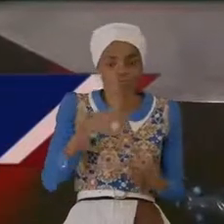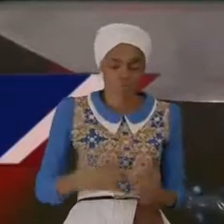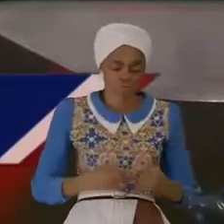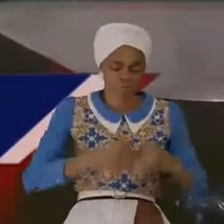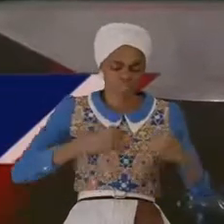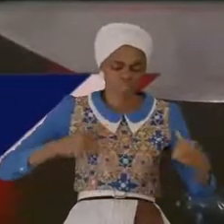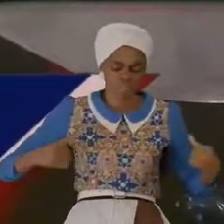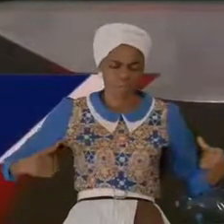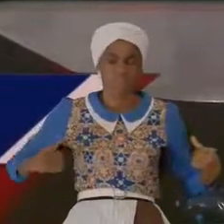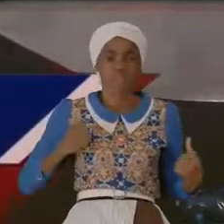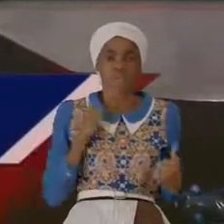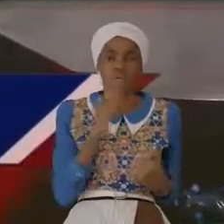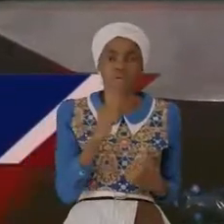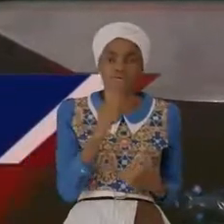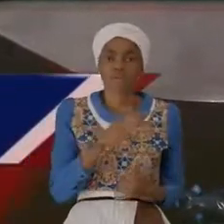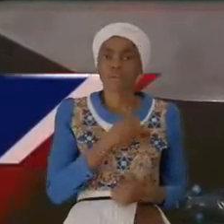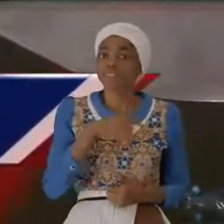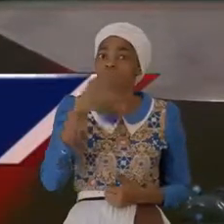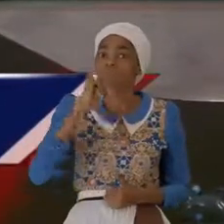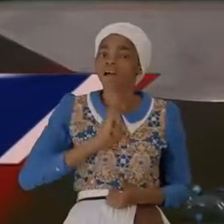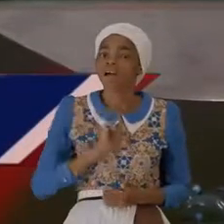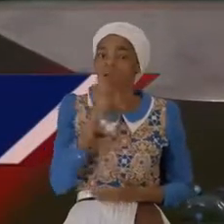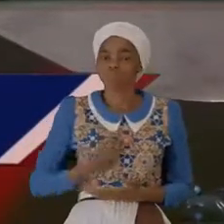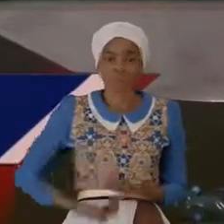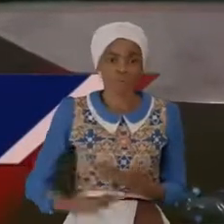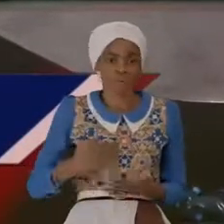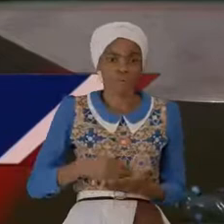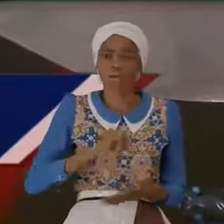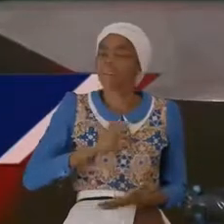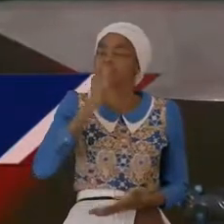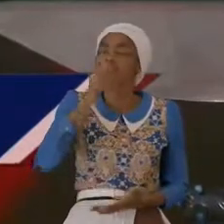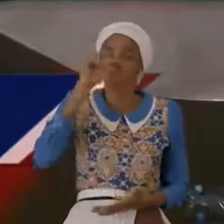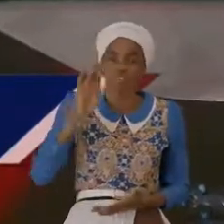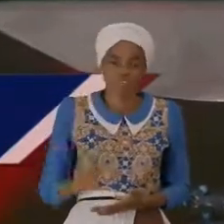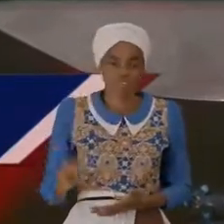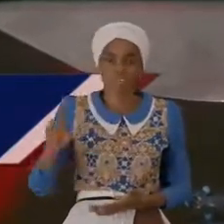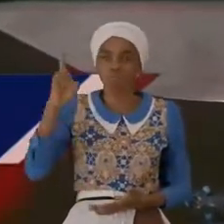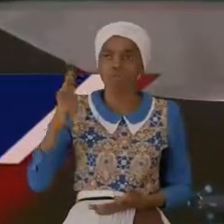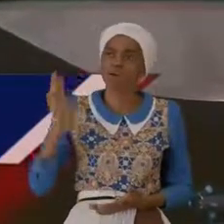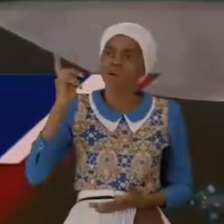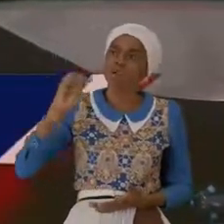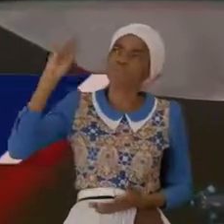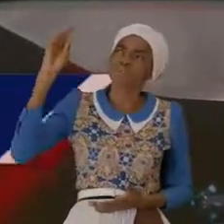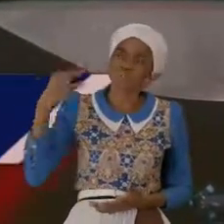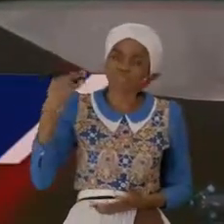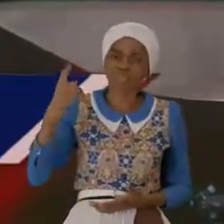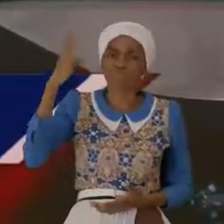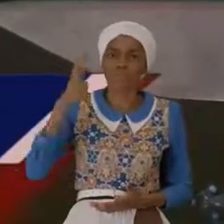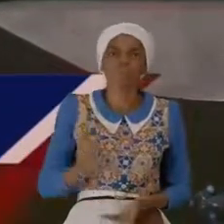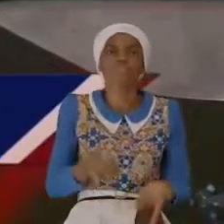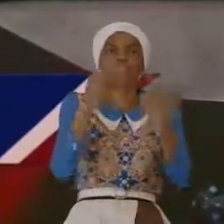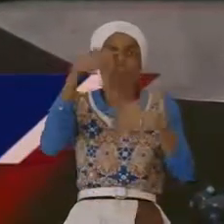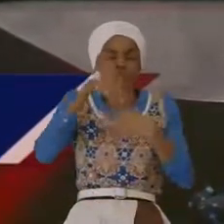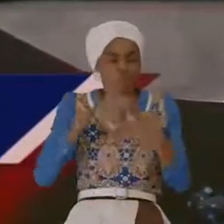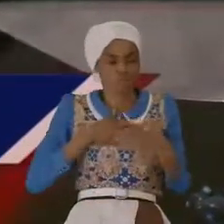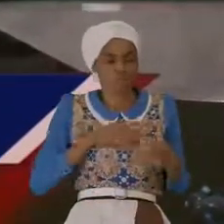distinguez, disant, je suis né de nouveau, je suis enfant de Dieu, la grâce de Dieu est